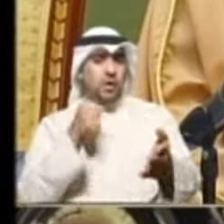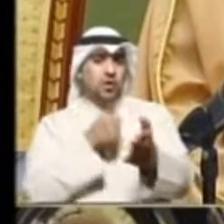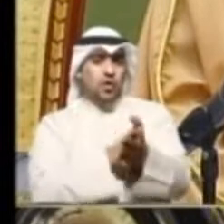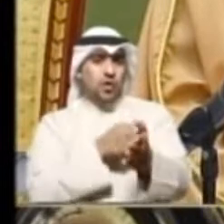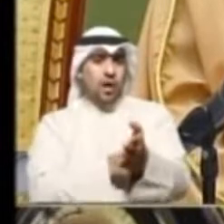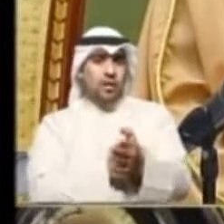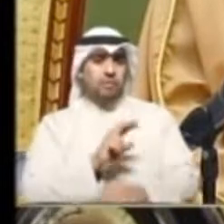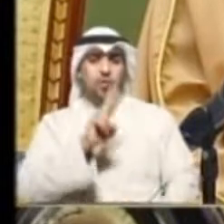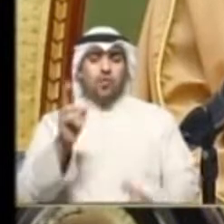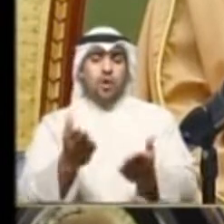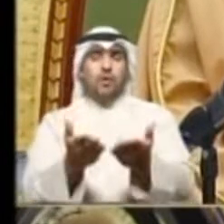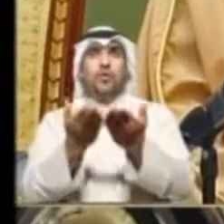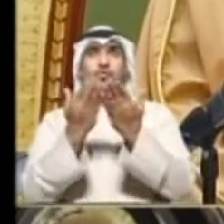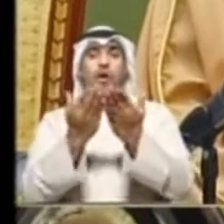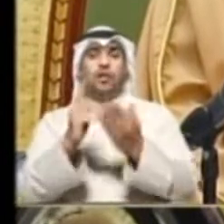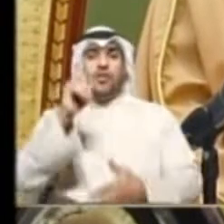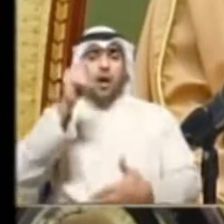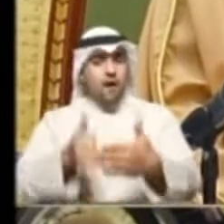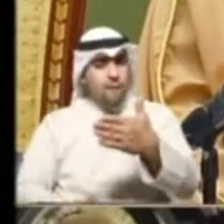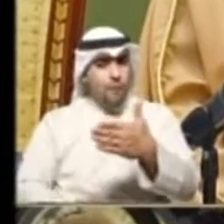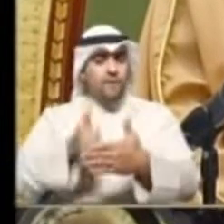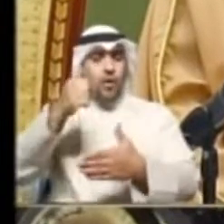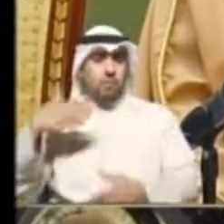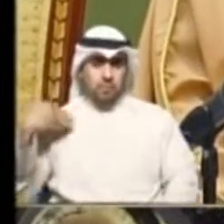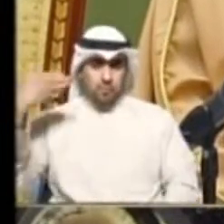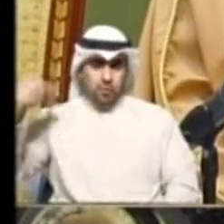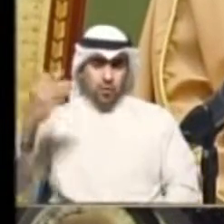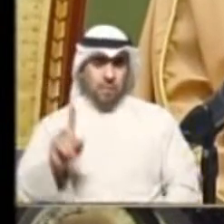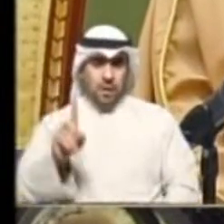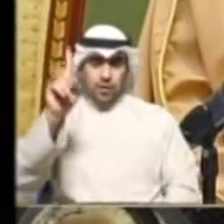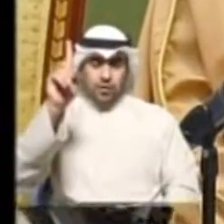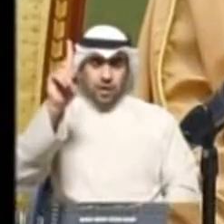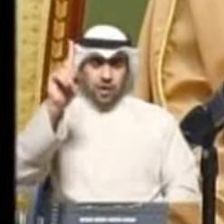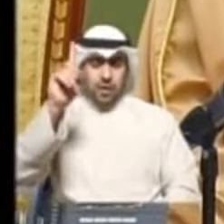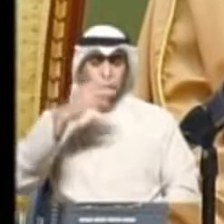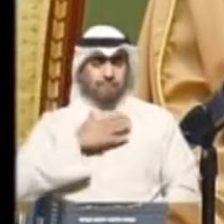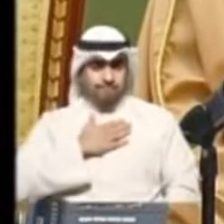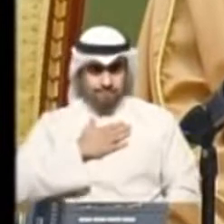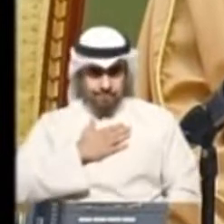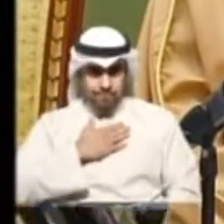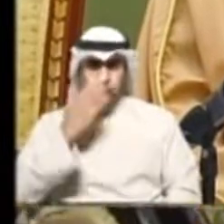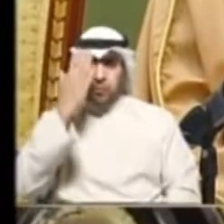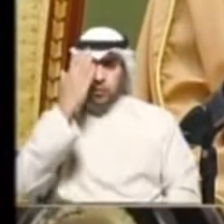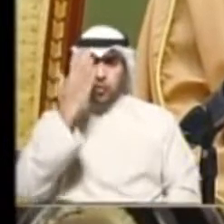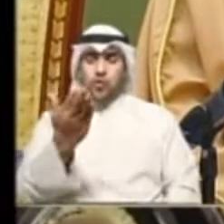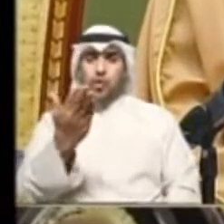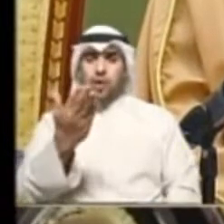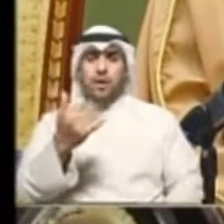نسأل الله أن يوفقكم. و أشكر من